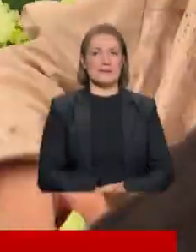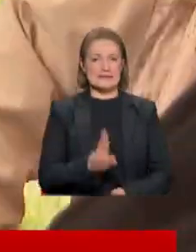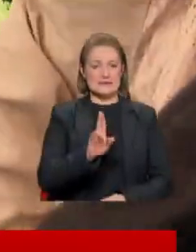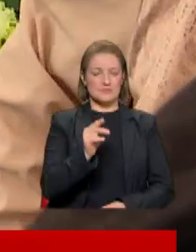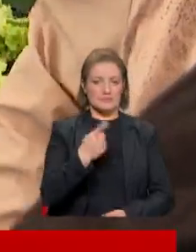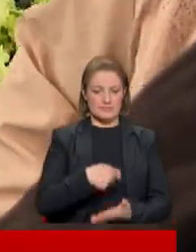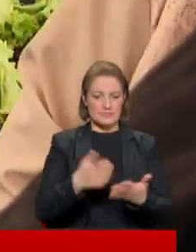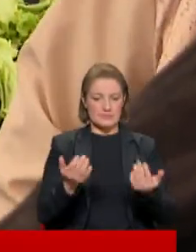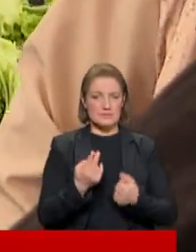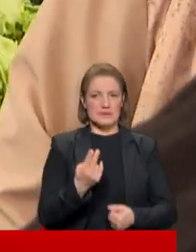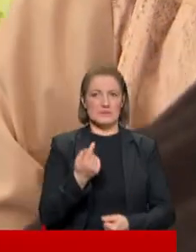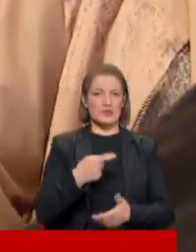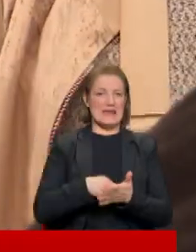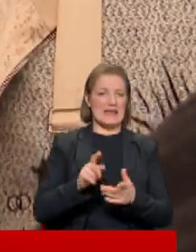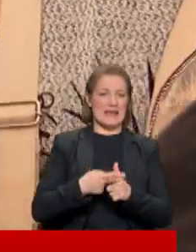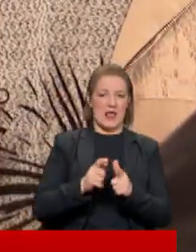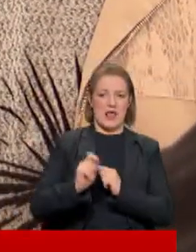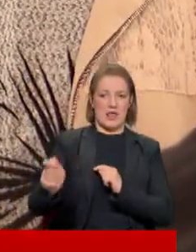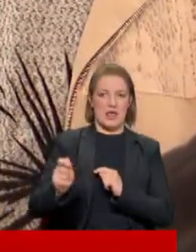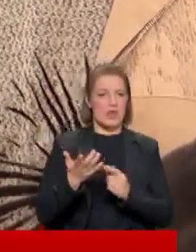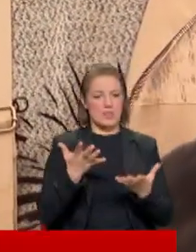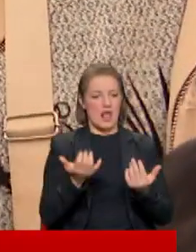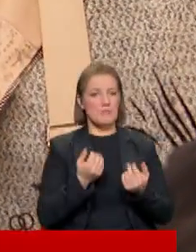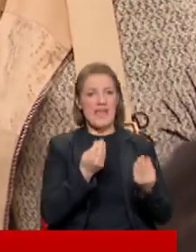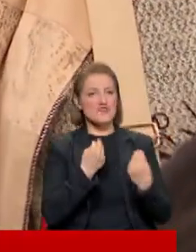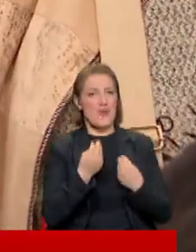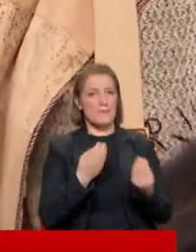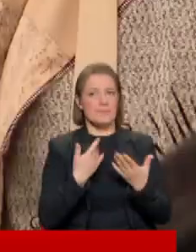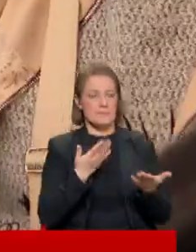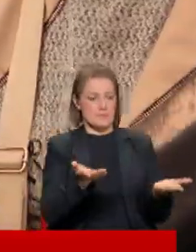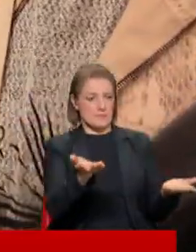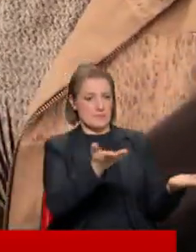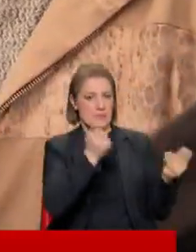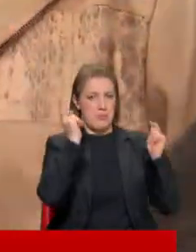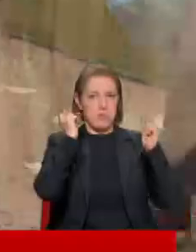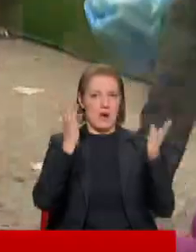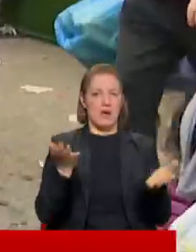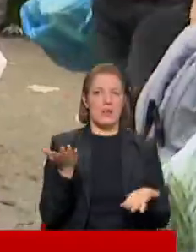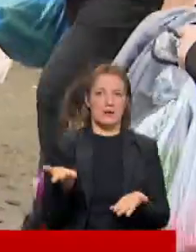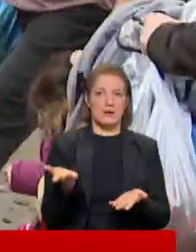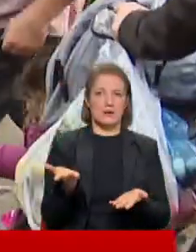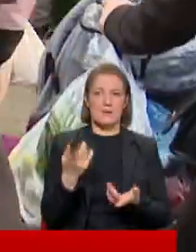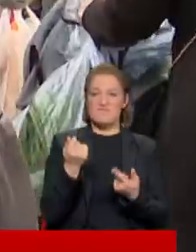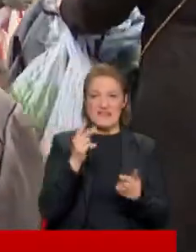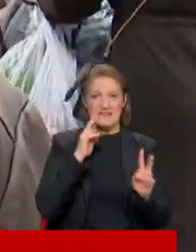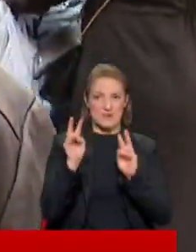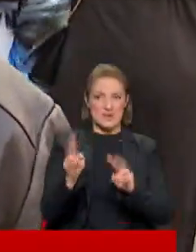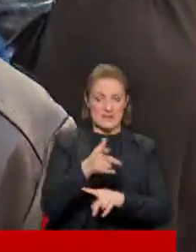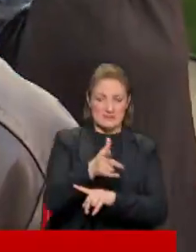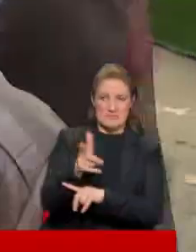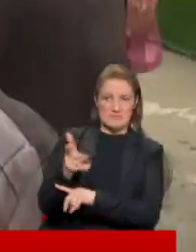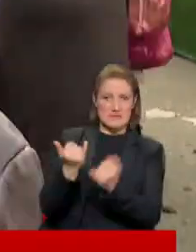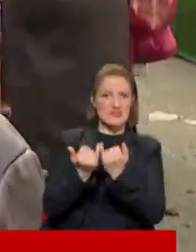7,5 lira maaş al, 7,5 lira kira ver. Peki ne alıp ne yiyeceksin? Her şey ateş pahası. Buyurun buradan yakın. Fiyatları bir göstersen